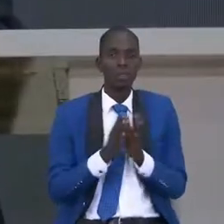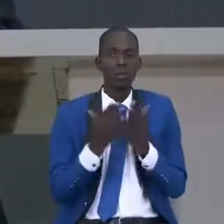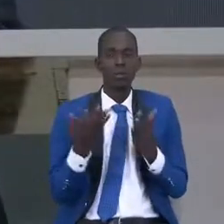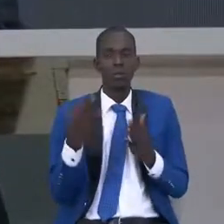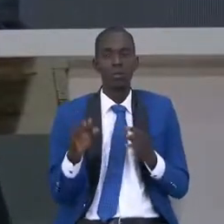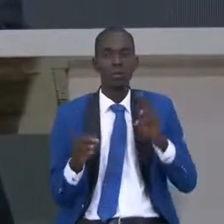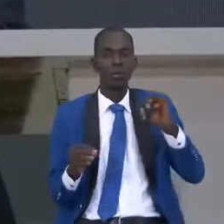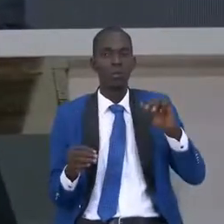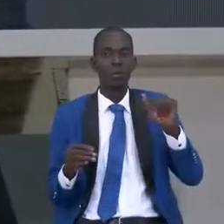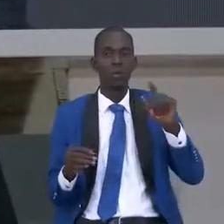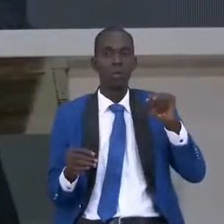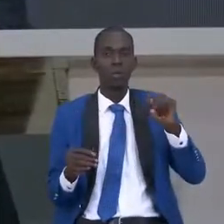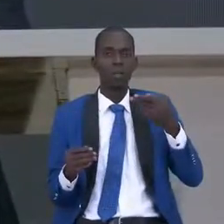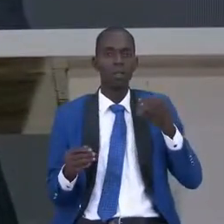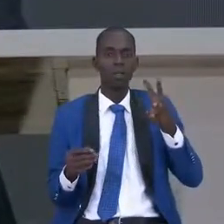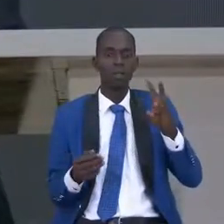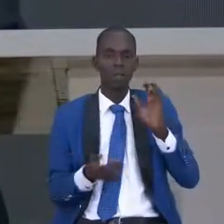14,